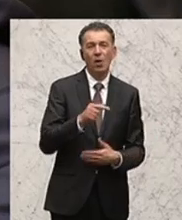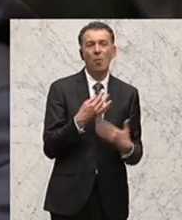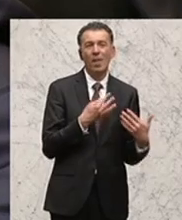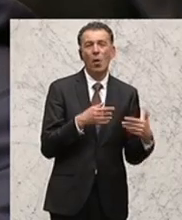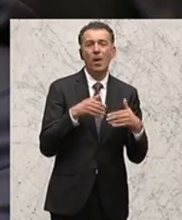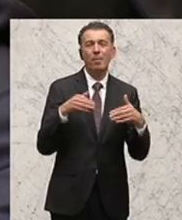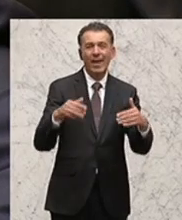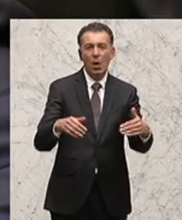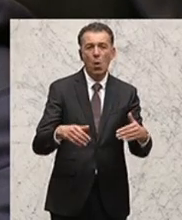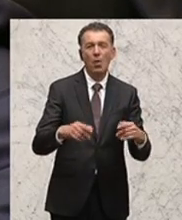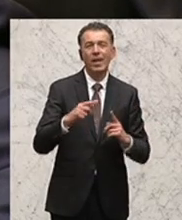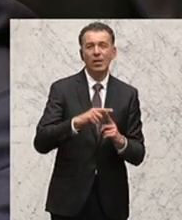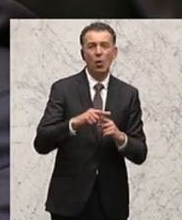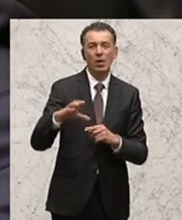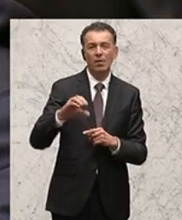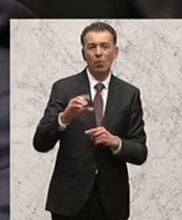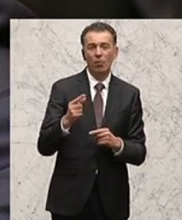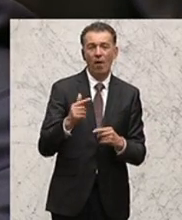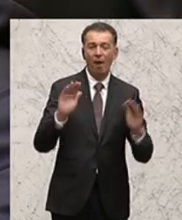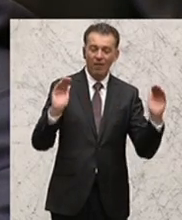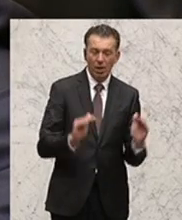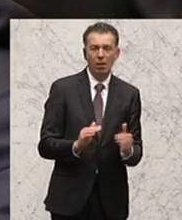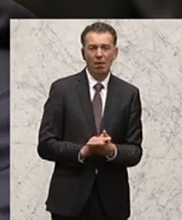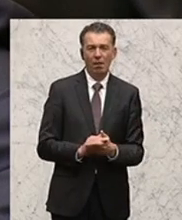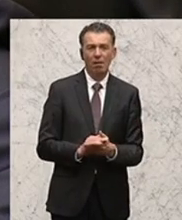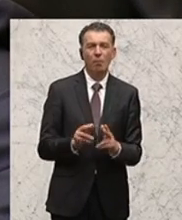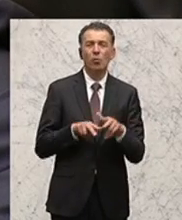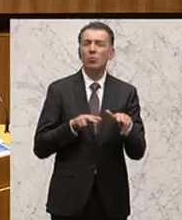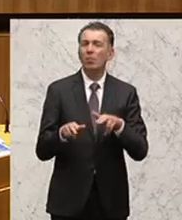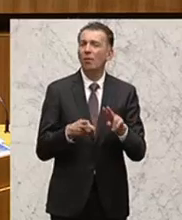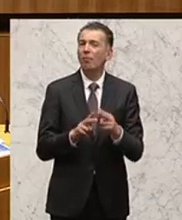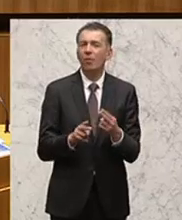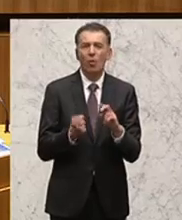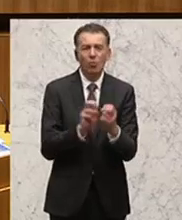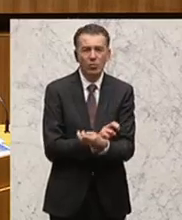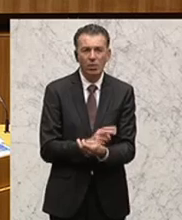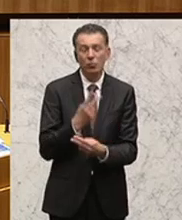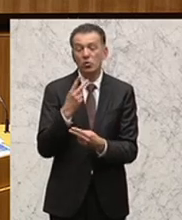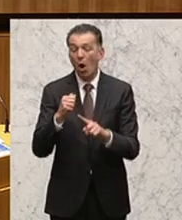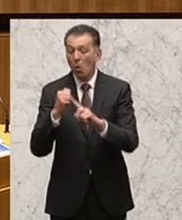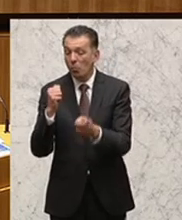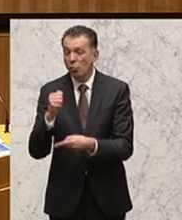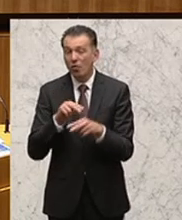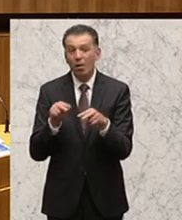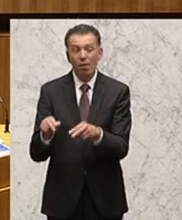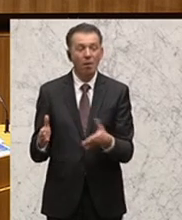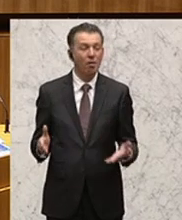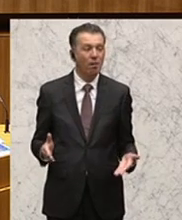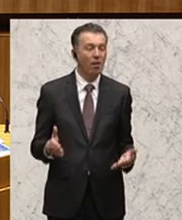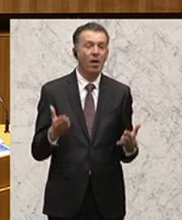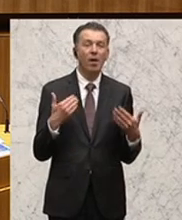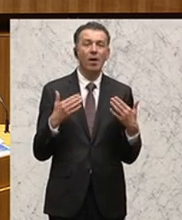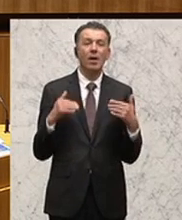Tonnen CO2 einsparen. Wie möchte die Bundesregierung das jetzt machen? Wenn wir einen Blick ins Budget werfen, sehen wir,